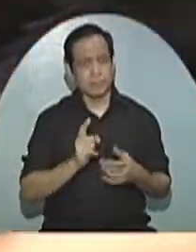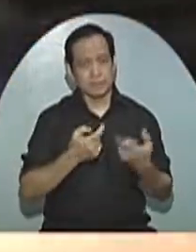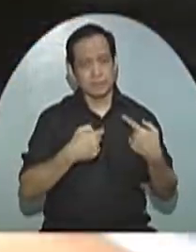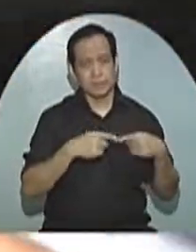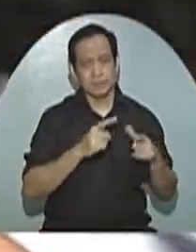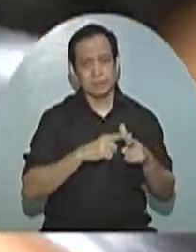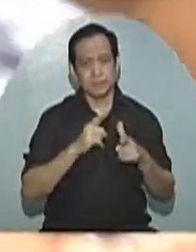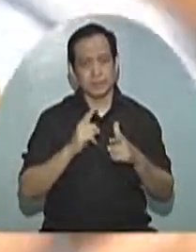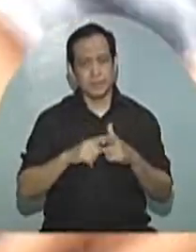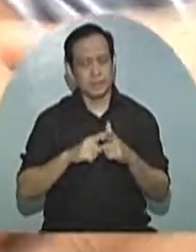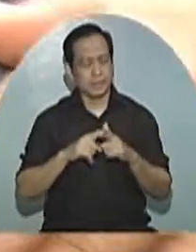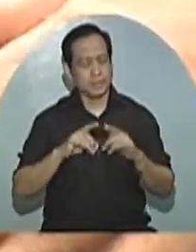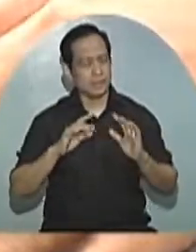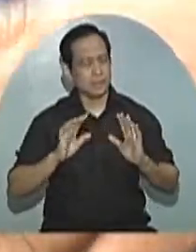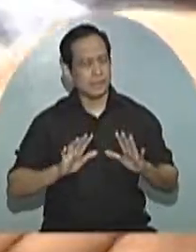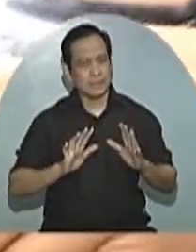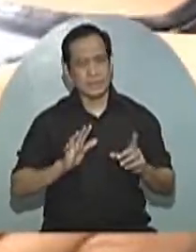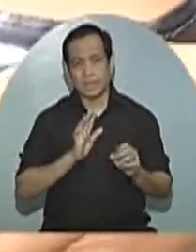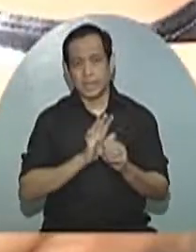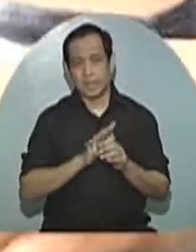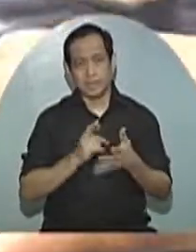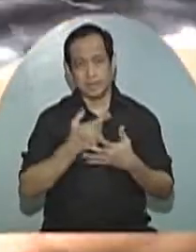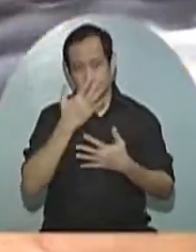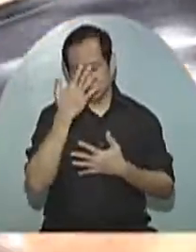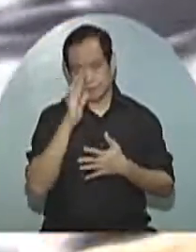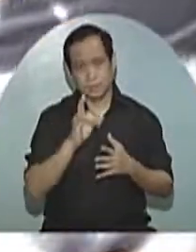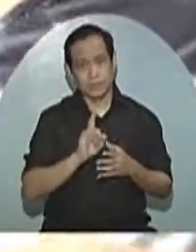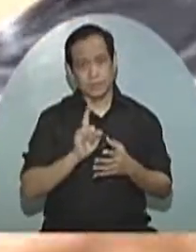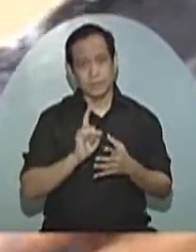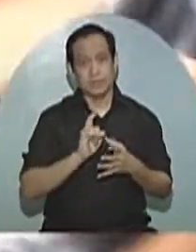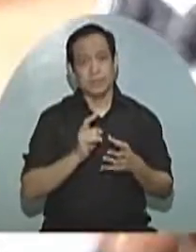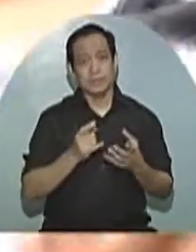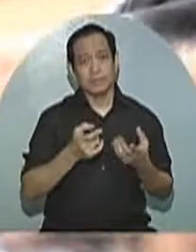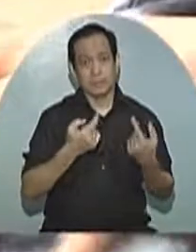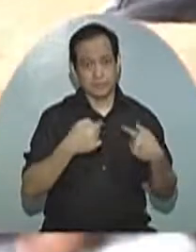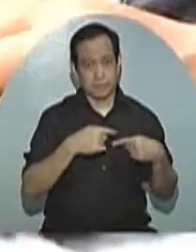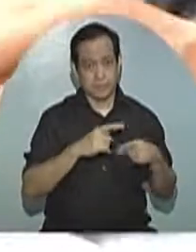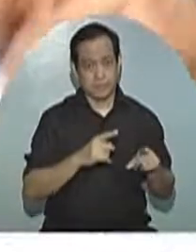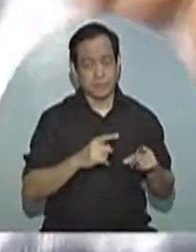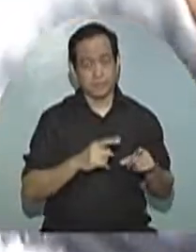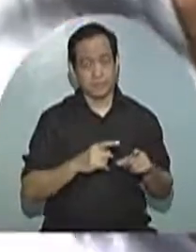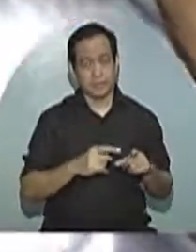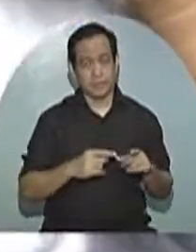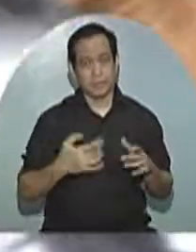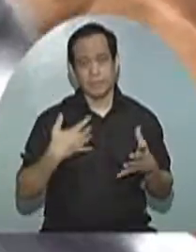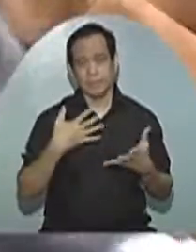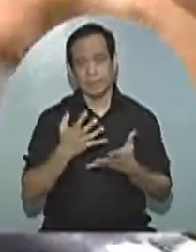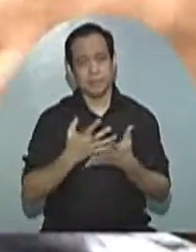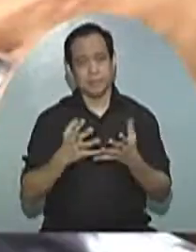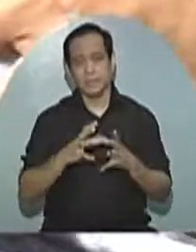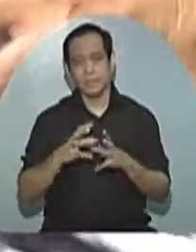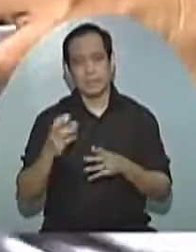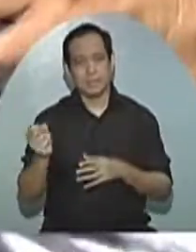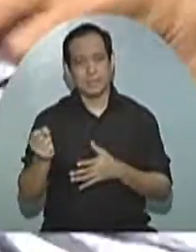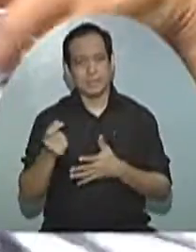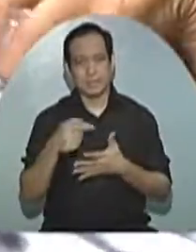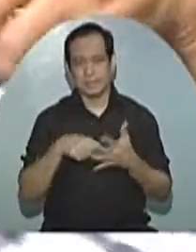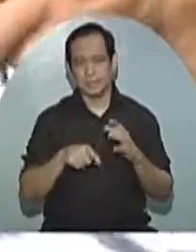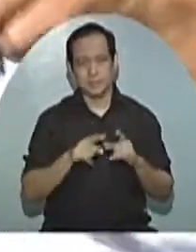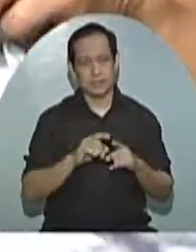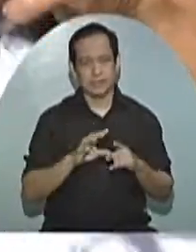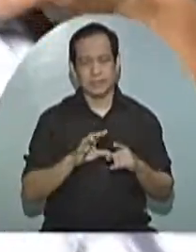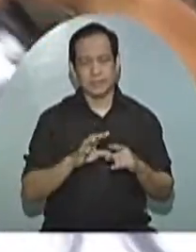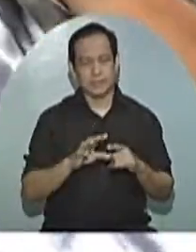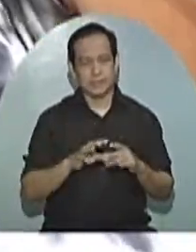pumunta, doon nanigas, baka hindi namin alam kung saan namin siya pupunta. May makadampot po sa kanya, hindi siya